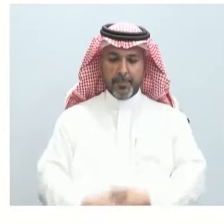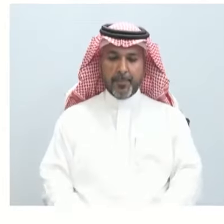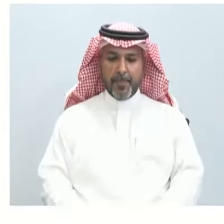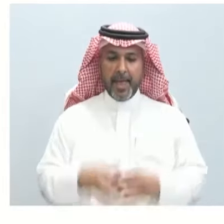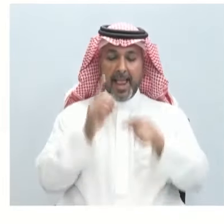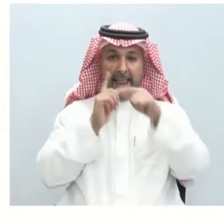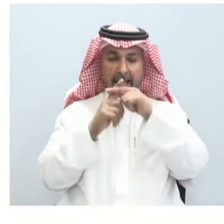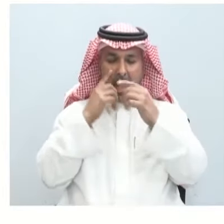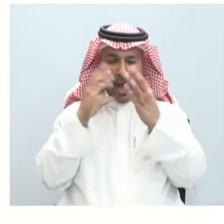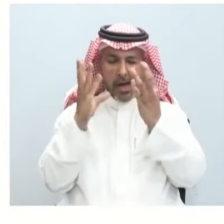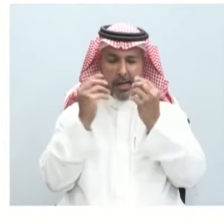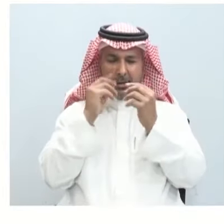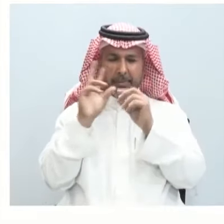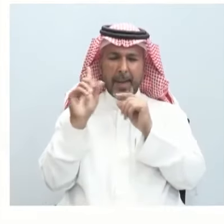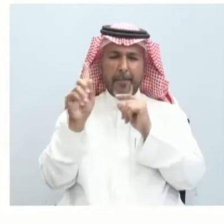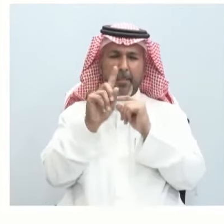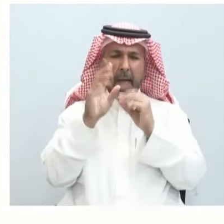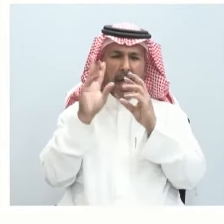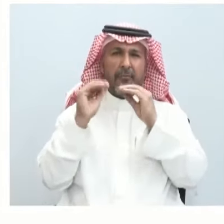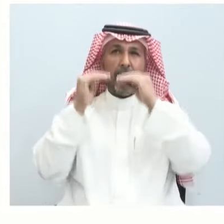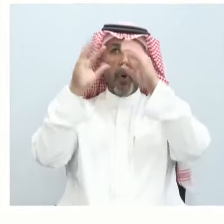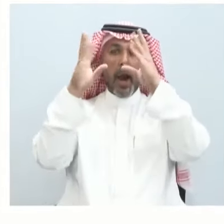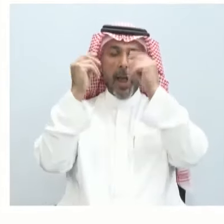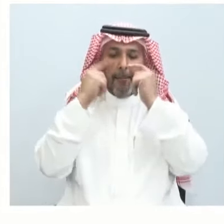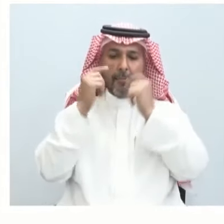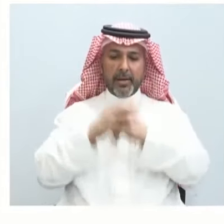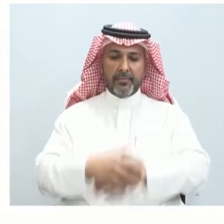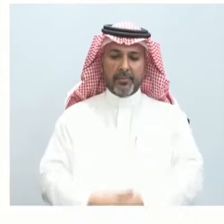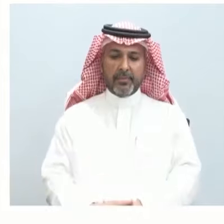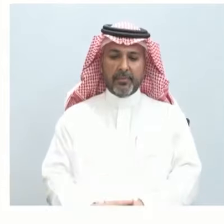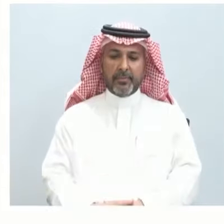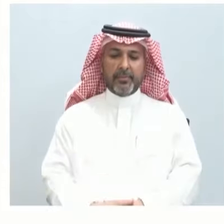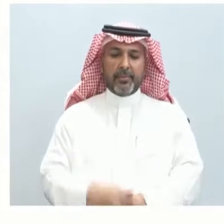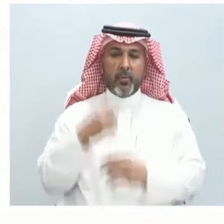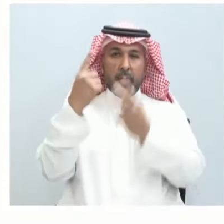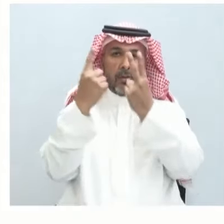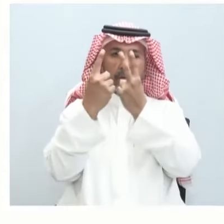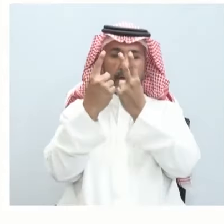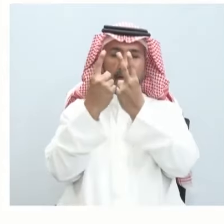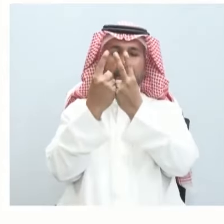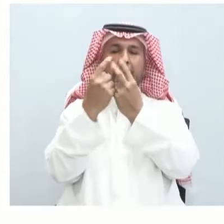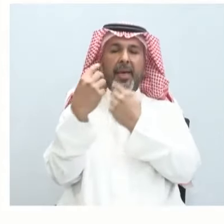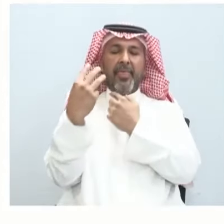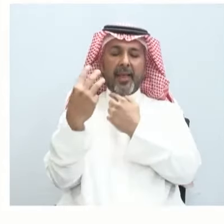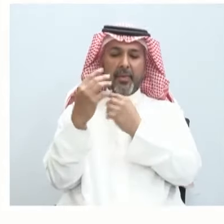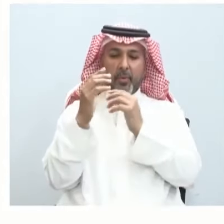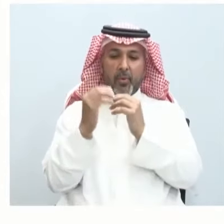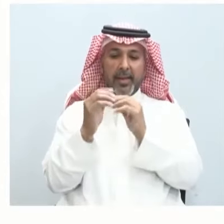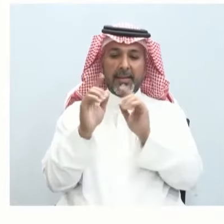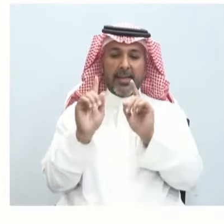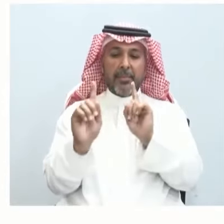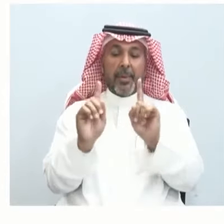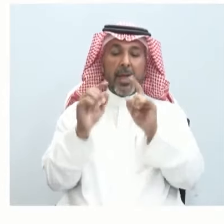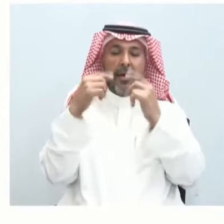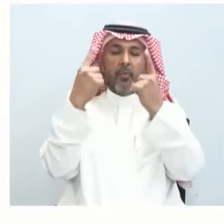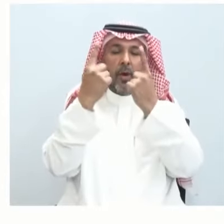الاساسات متساويه هنا لدي الاساسات متساويه اس واحد وهنا اثنين هنا ايضا اس واحد واحد عنده ضرب